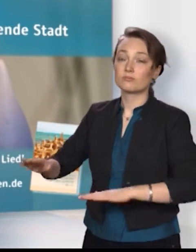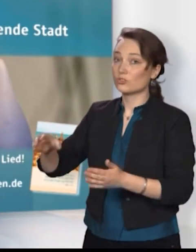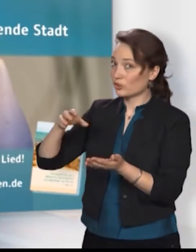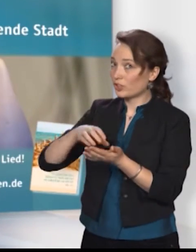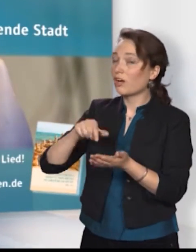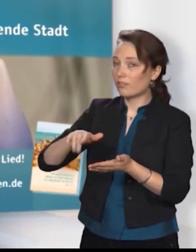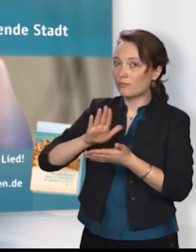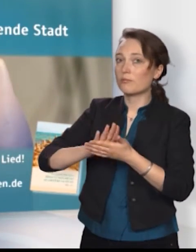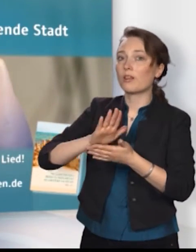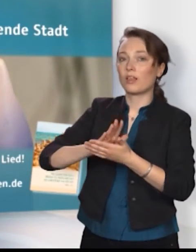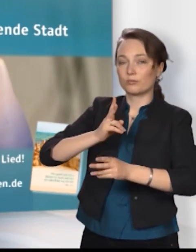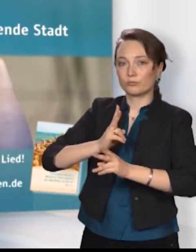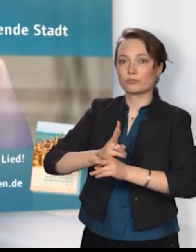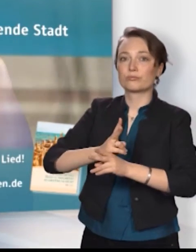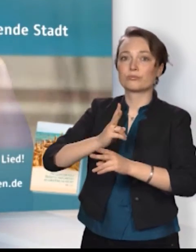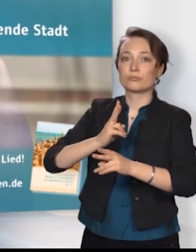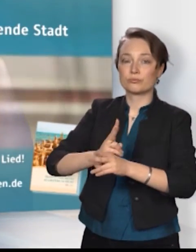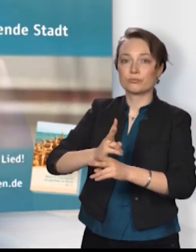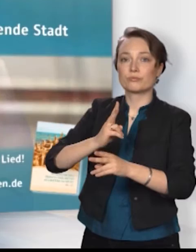Stadt. Eine bleibende